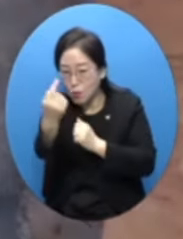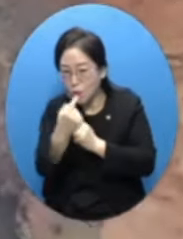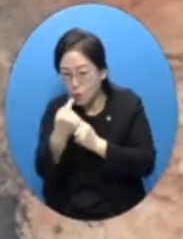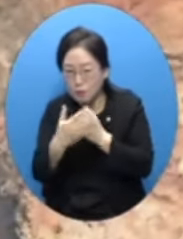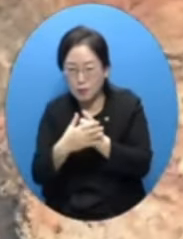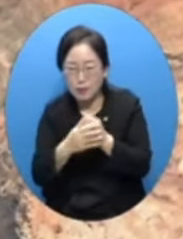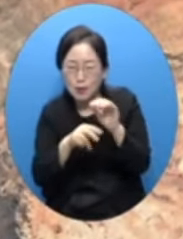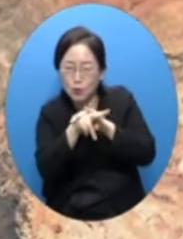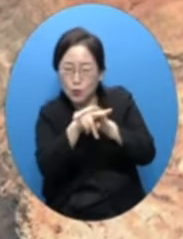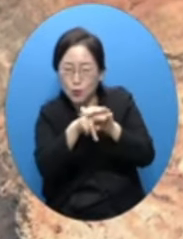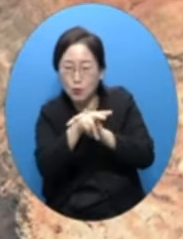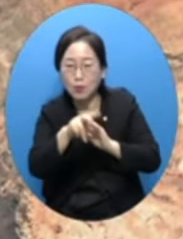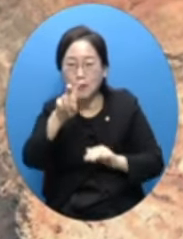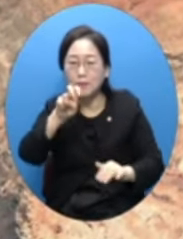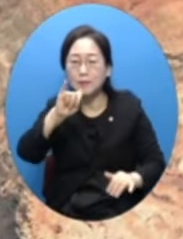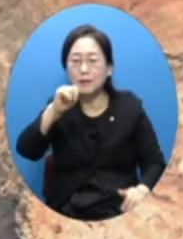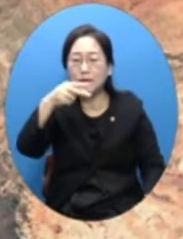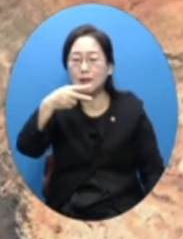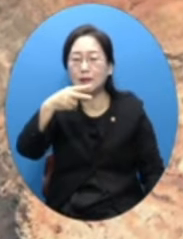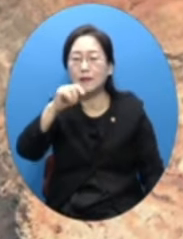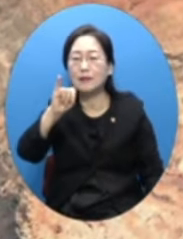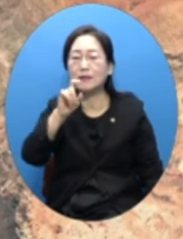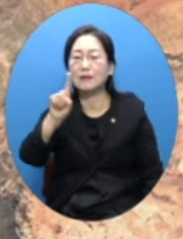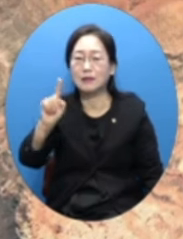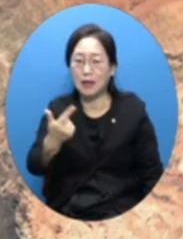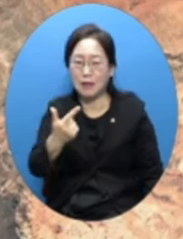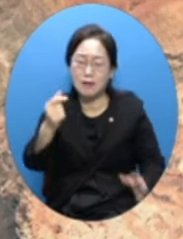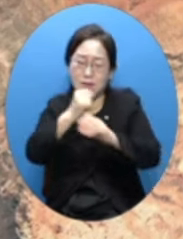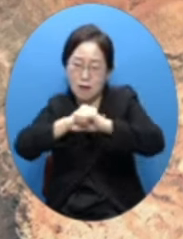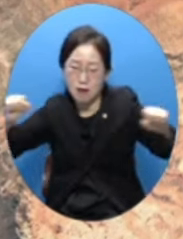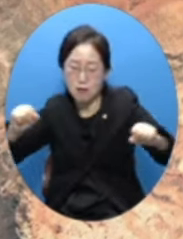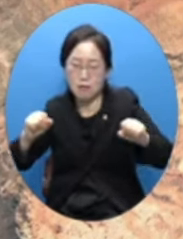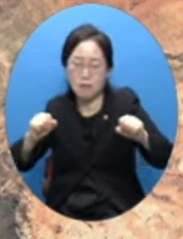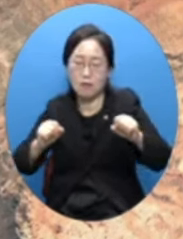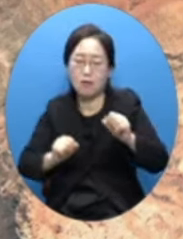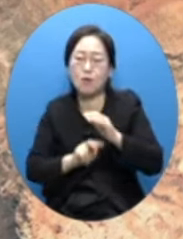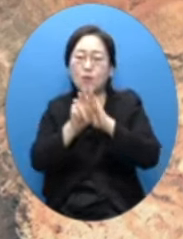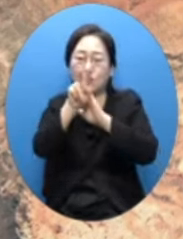멀리 미디안 광야까지 도망을 치게 되었습니다.